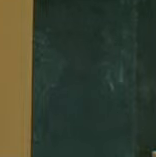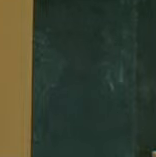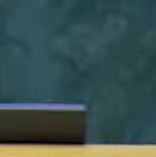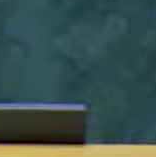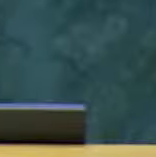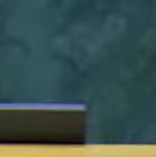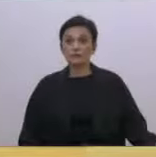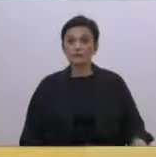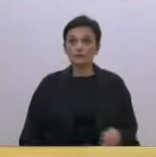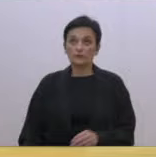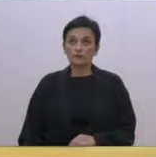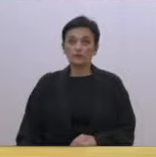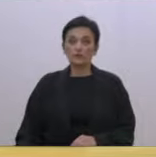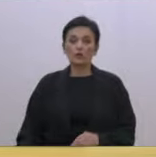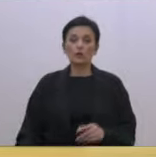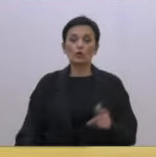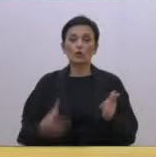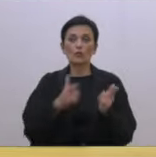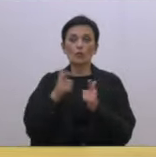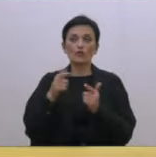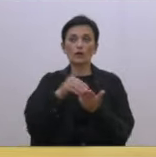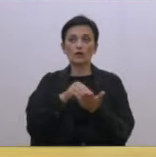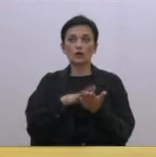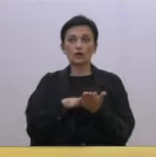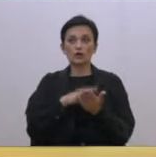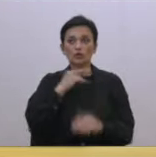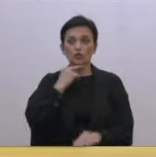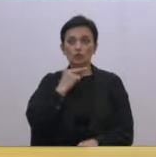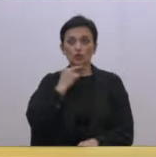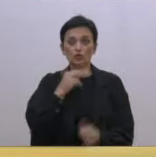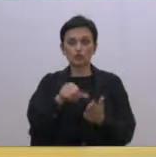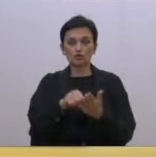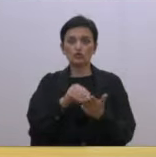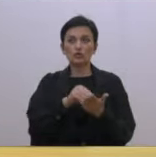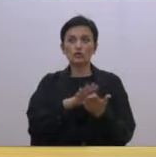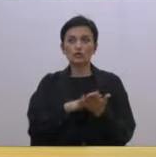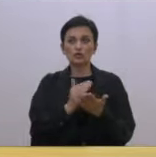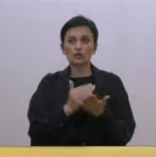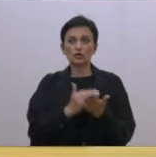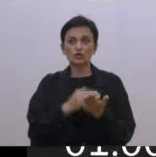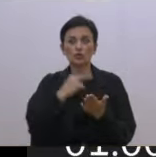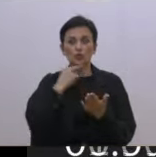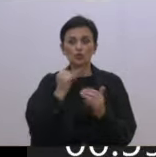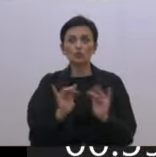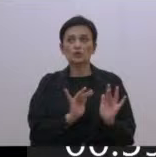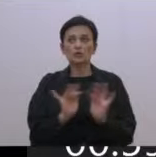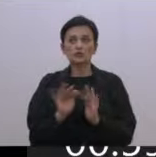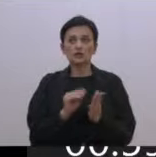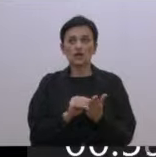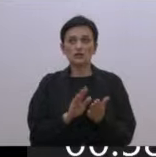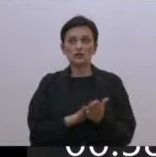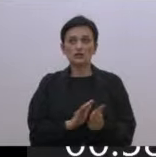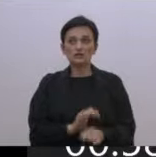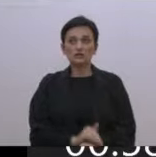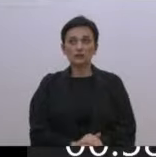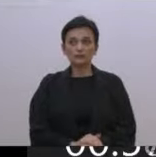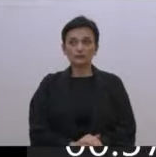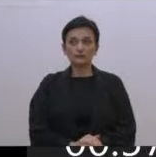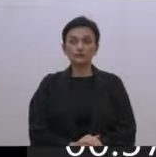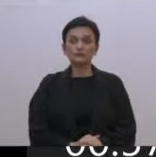მოემზადოთ რეგისტრაციისთვის ყურადღება. თქო ჩართოთ რეგისტრაციის რეჟიმი. ყურადღება მიმდინარეობს რეგისტრაცია.